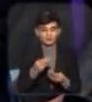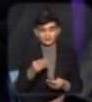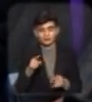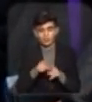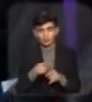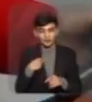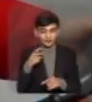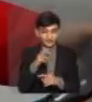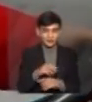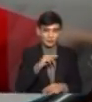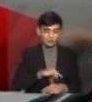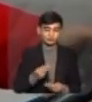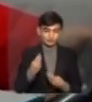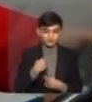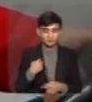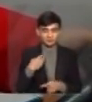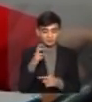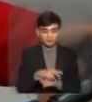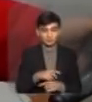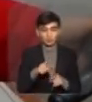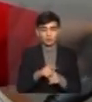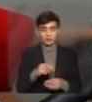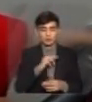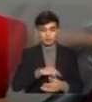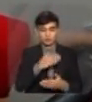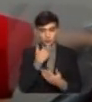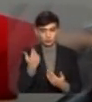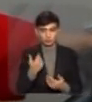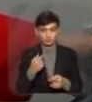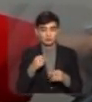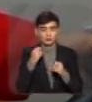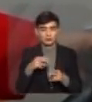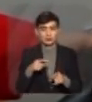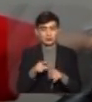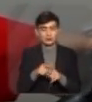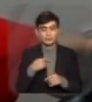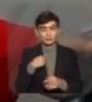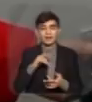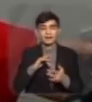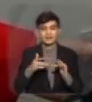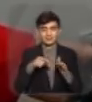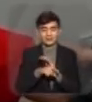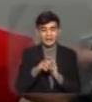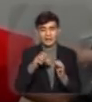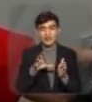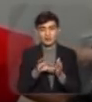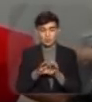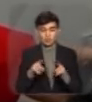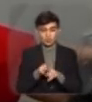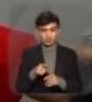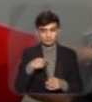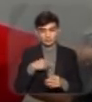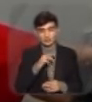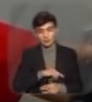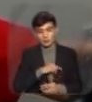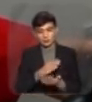жұмыста жоқ дейді. Біз жұмыс істейміз еңбек кезі арқылы электронная биржа труда. Организации выставляют